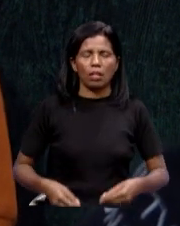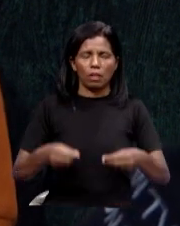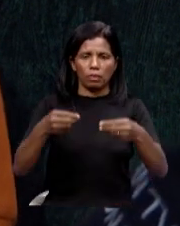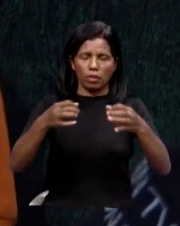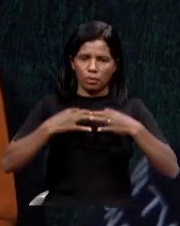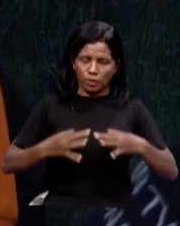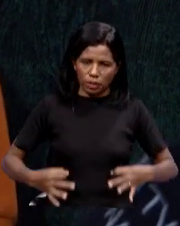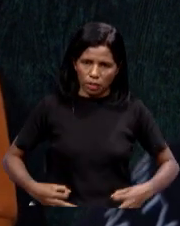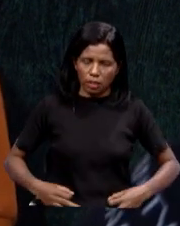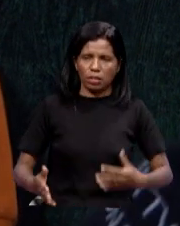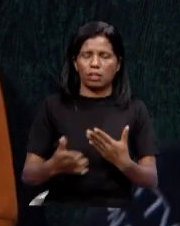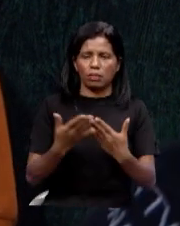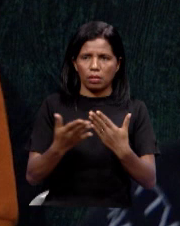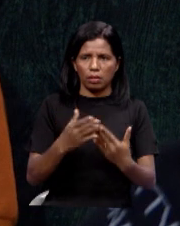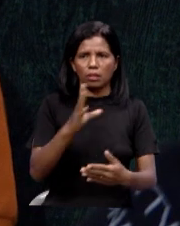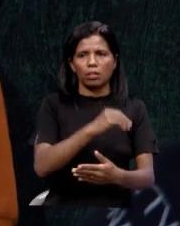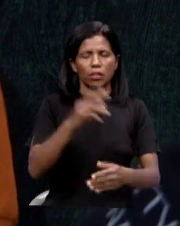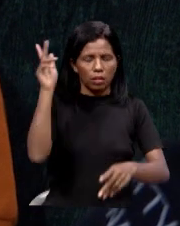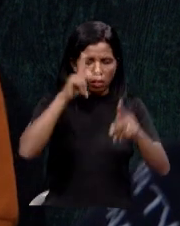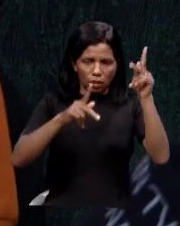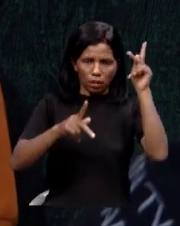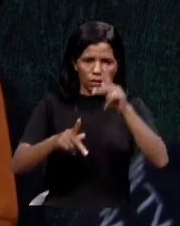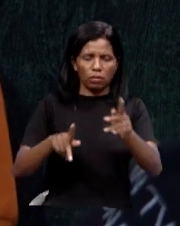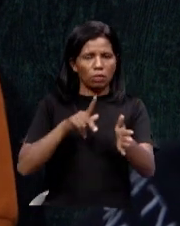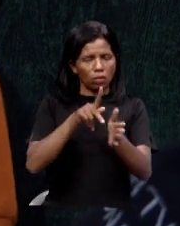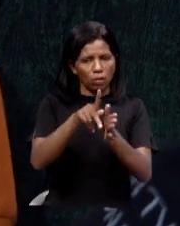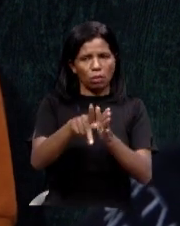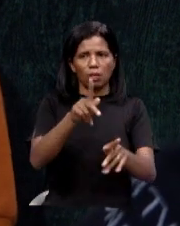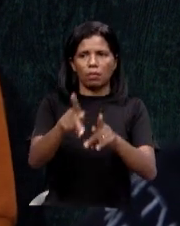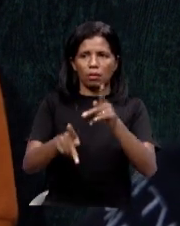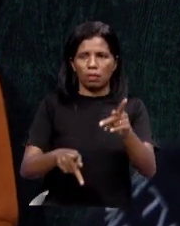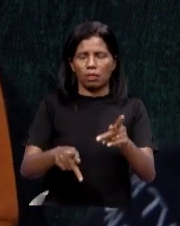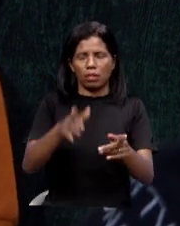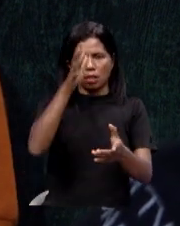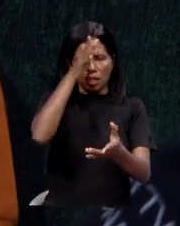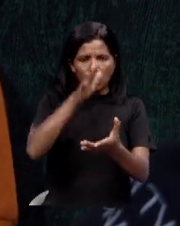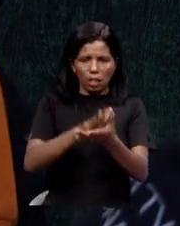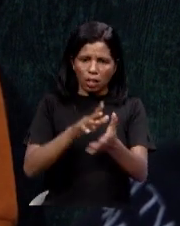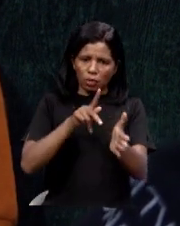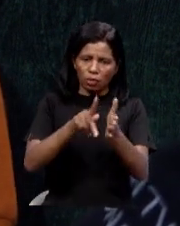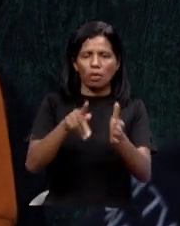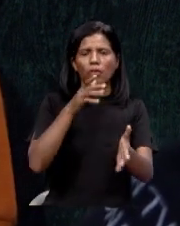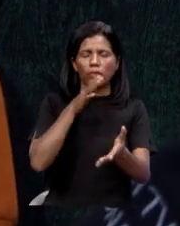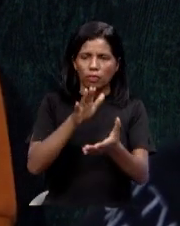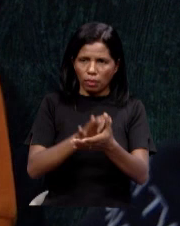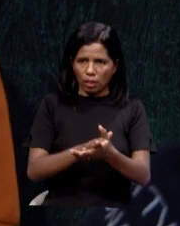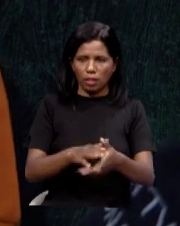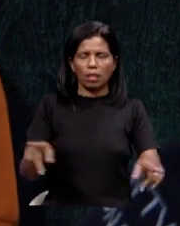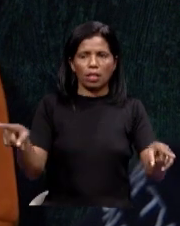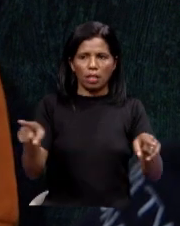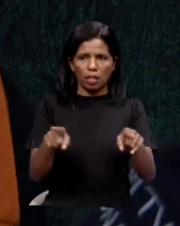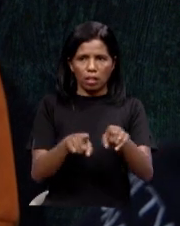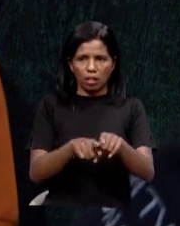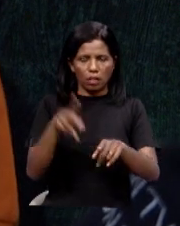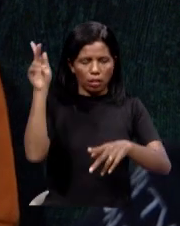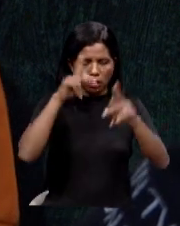fisika simples no mos kazu homicidio hanesan laeng ofen sira nemos kategoria nesan